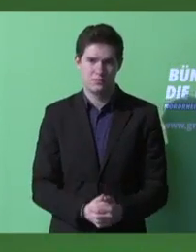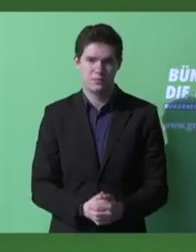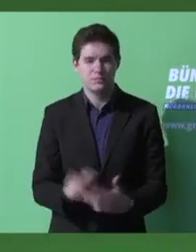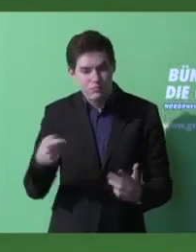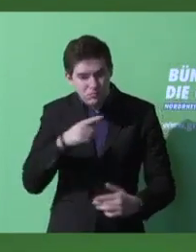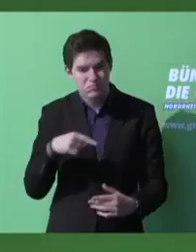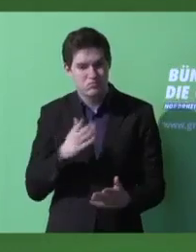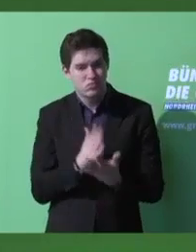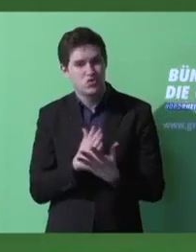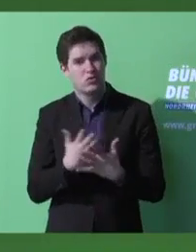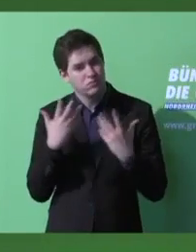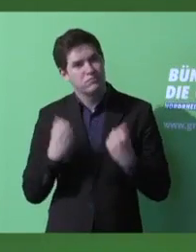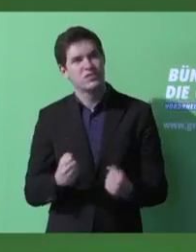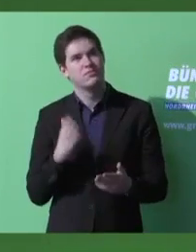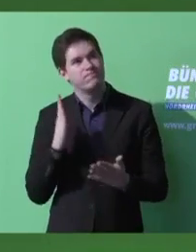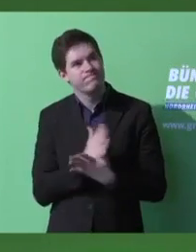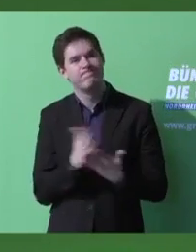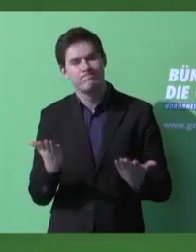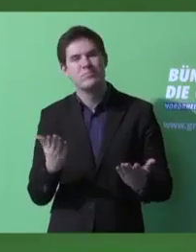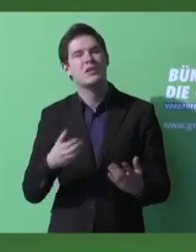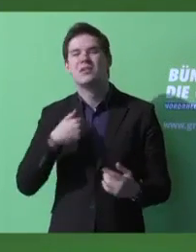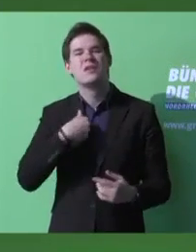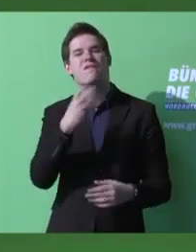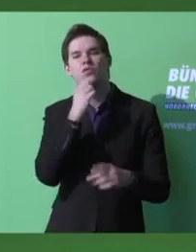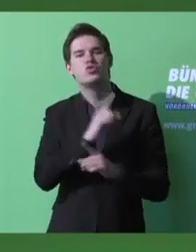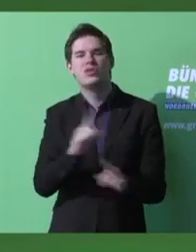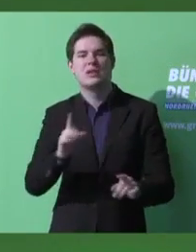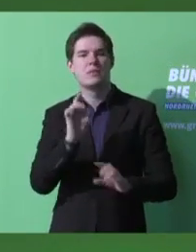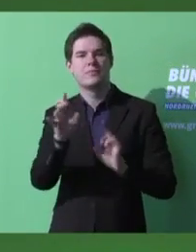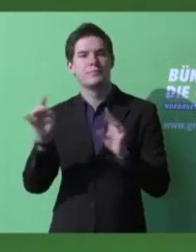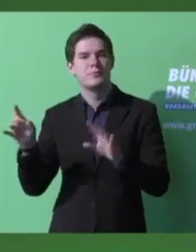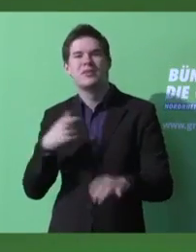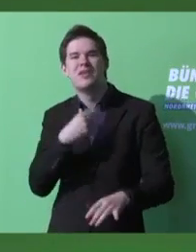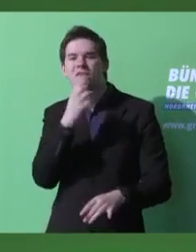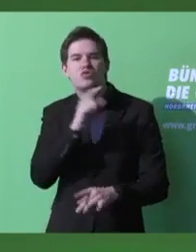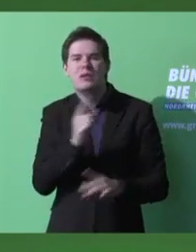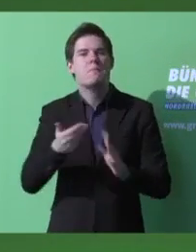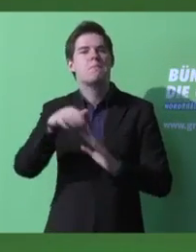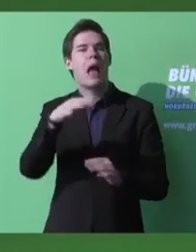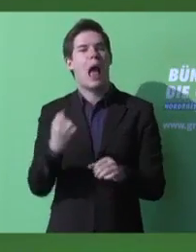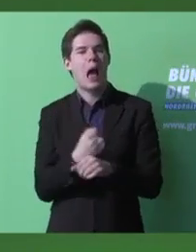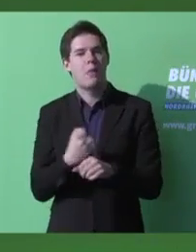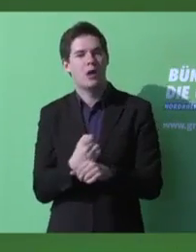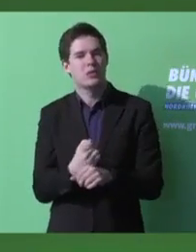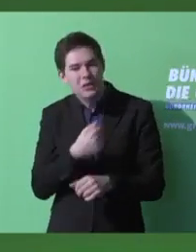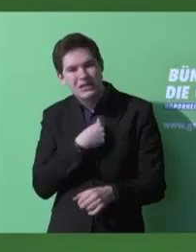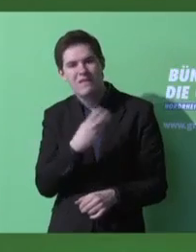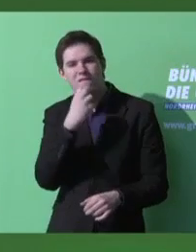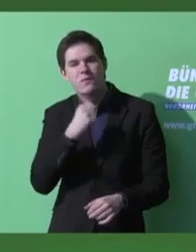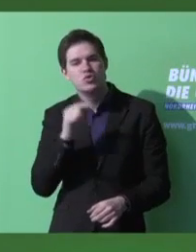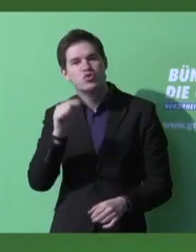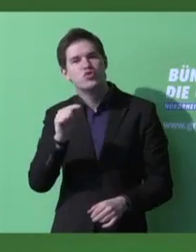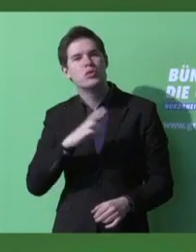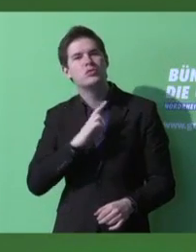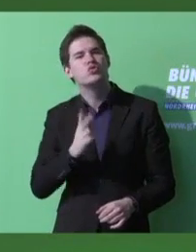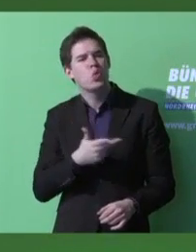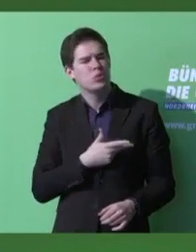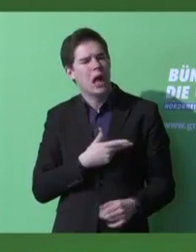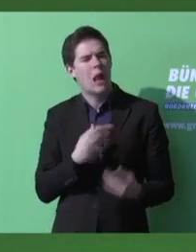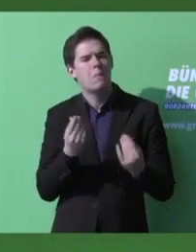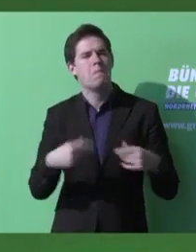entschieden, gegen Stellenabbau, gegen Mehrarbeit, sondern für diese sozial auch noch gestaffelte Lösung